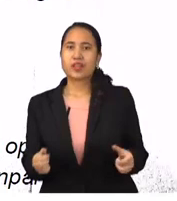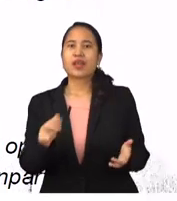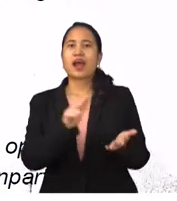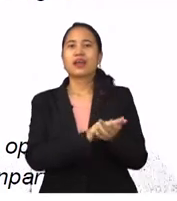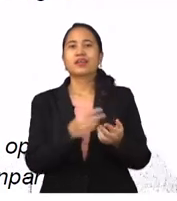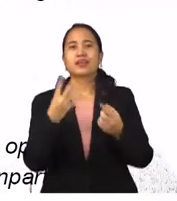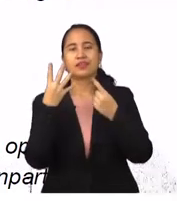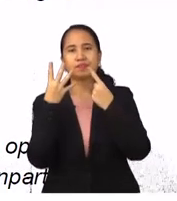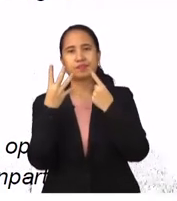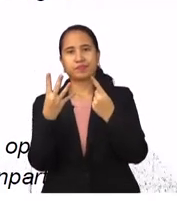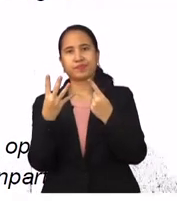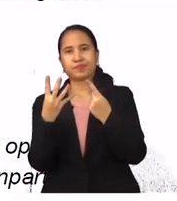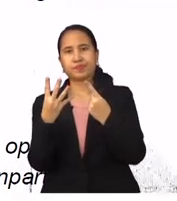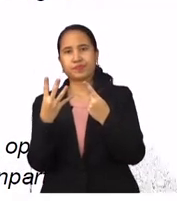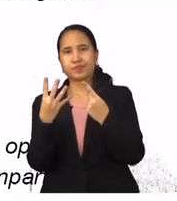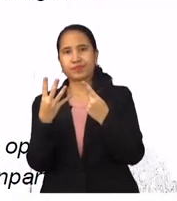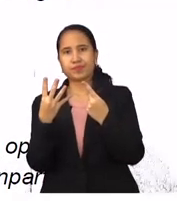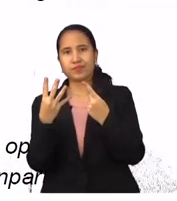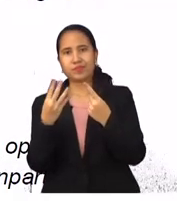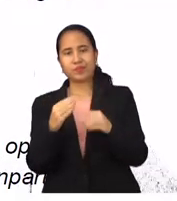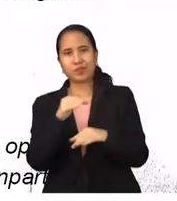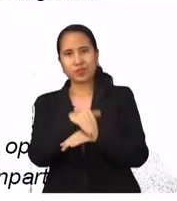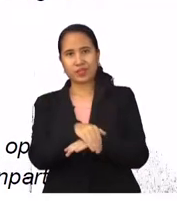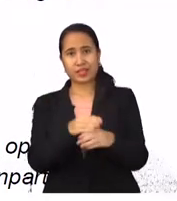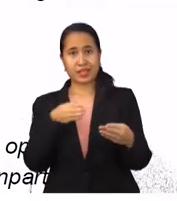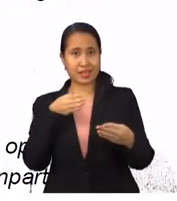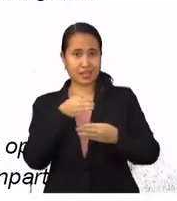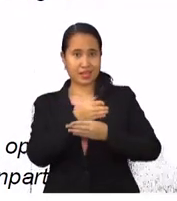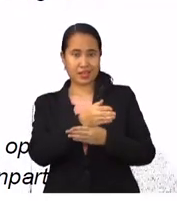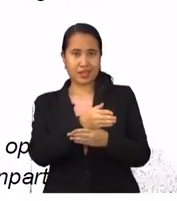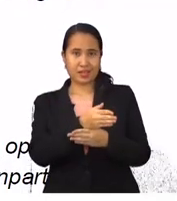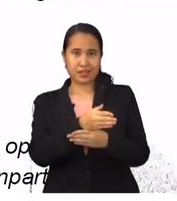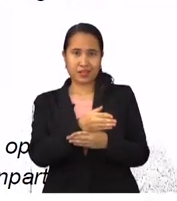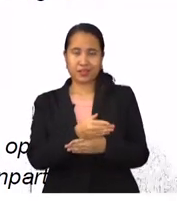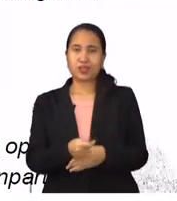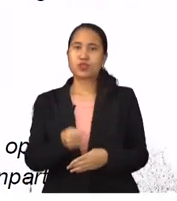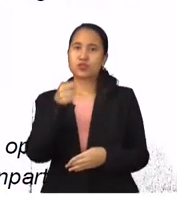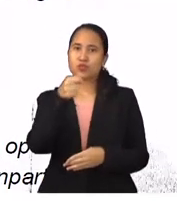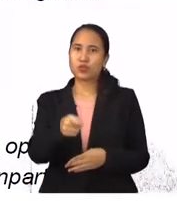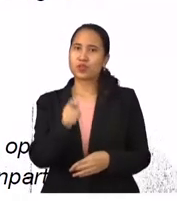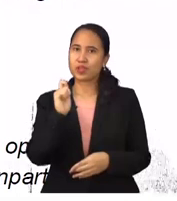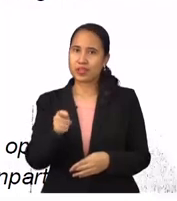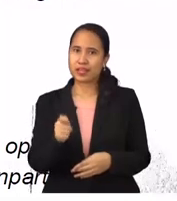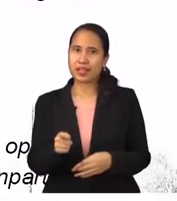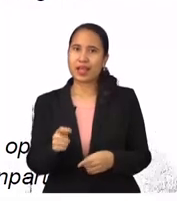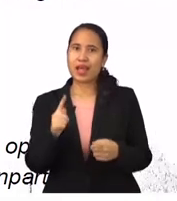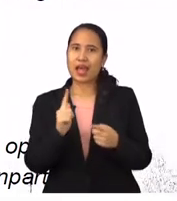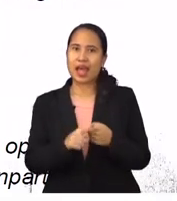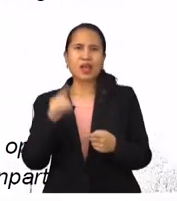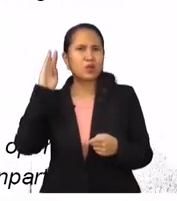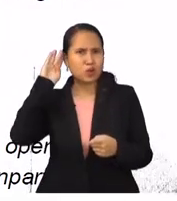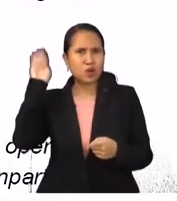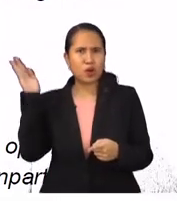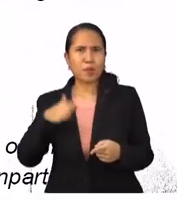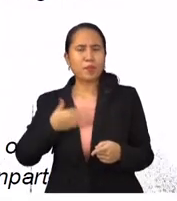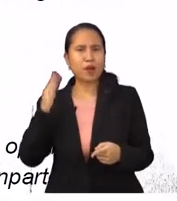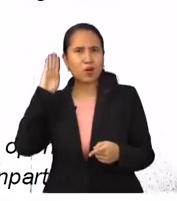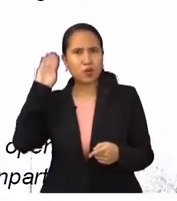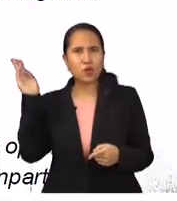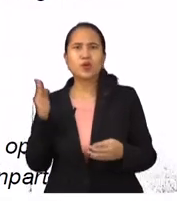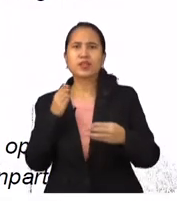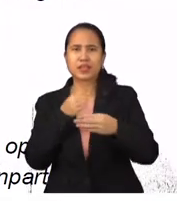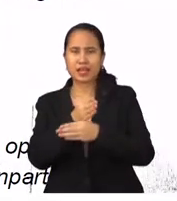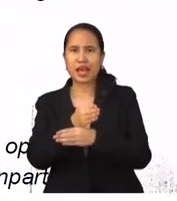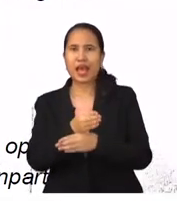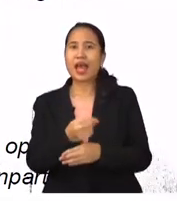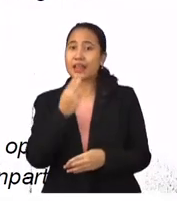het vermeld verdrag, betreffende het recht op toegang tot de rechter en het recht om gehoord te worden en het recht op